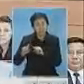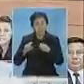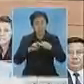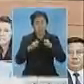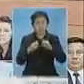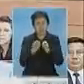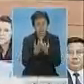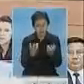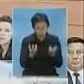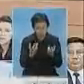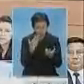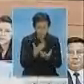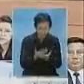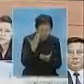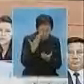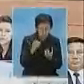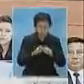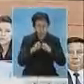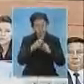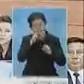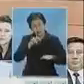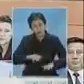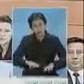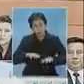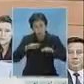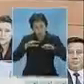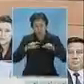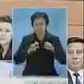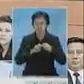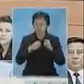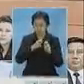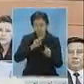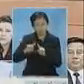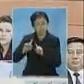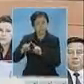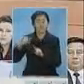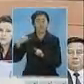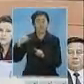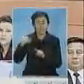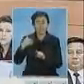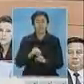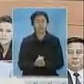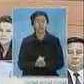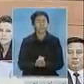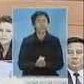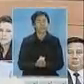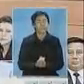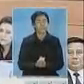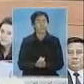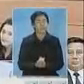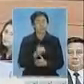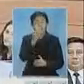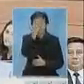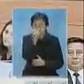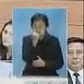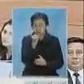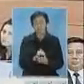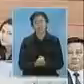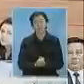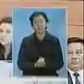ราคาสินค้าปัญหาน้ำท่วมปัญหาอื่นใดแล้วทำไมจึงตะบี้